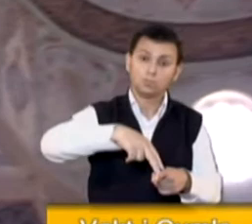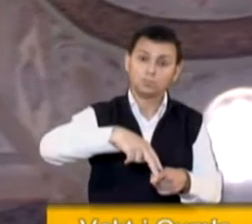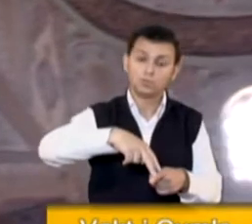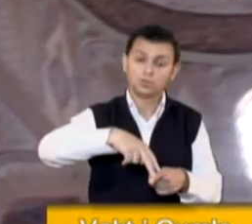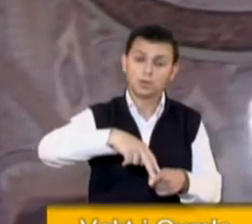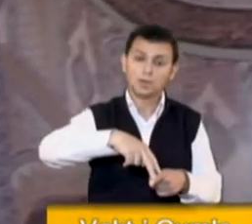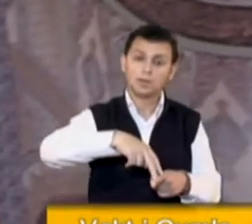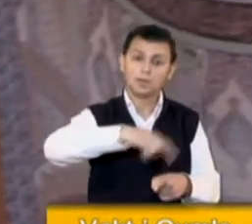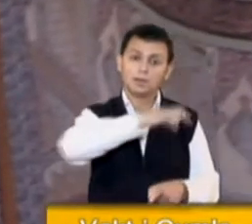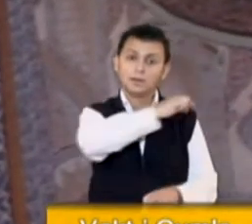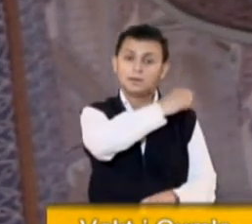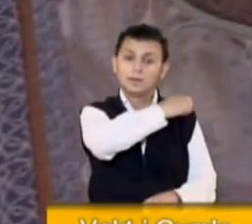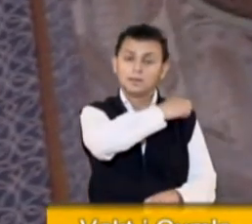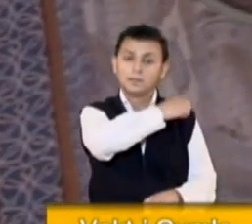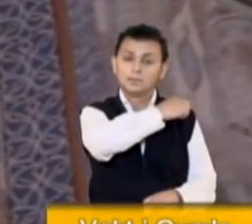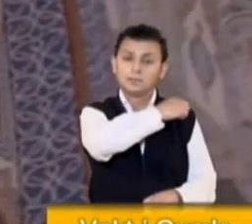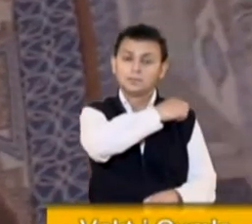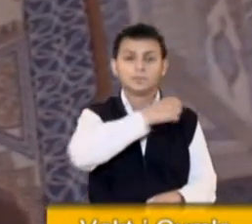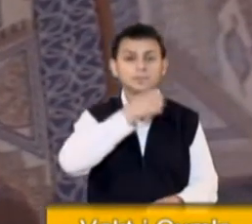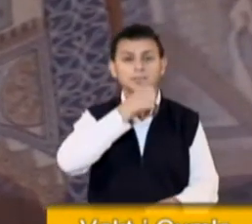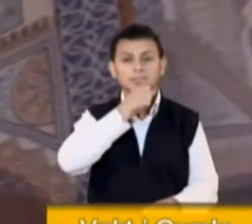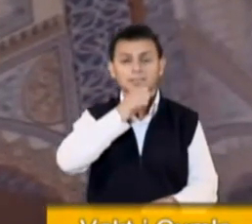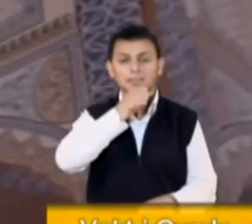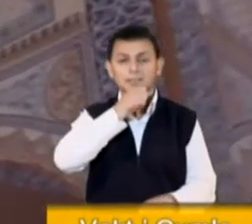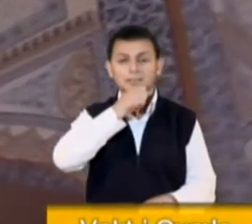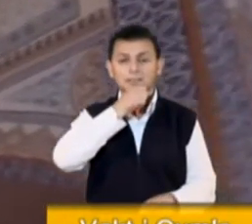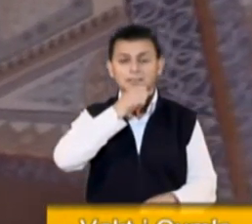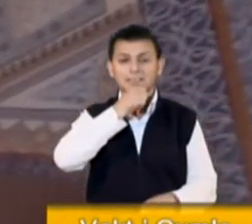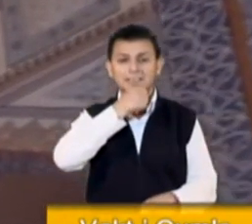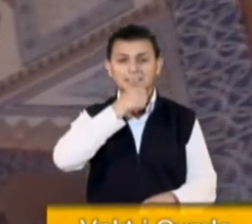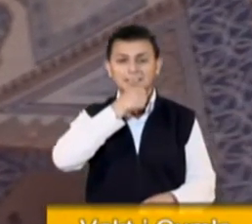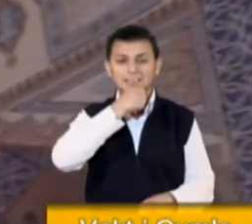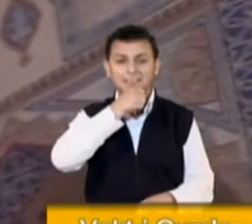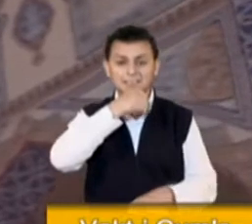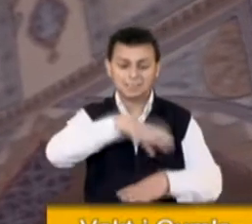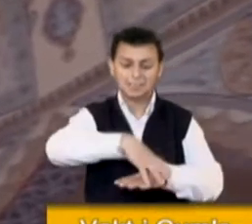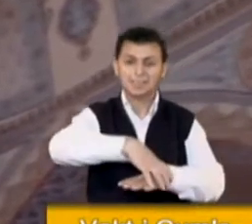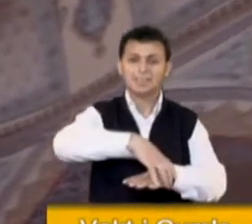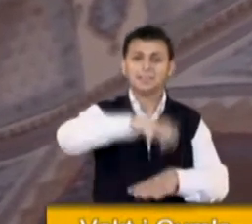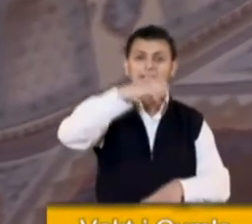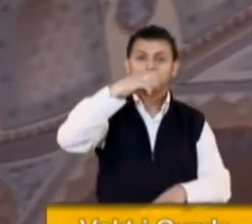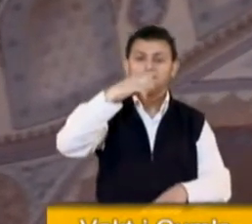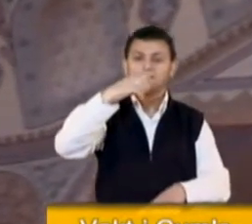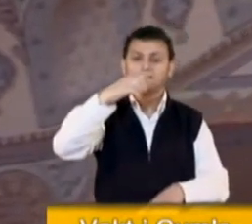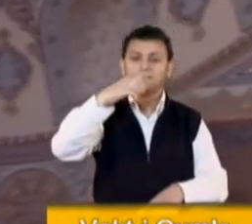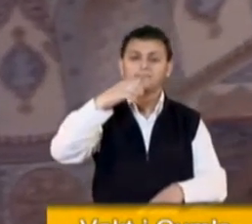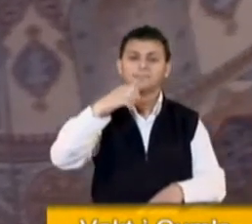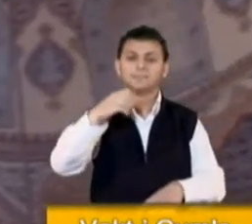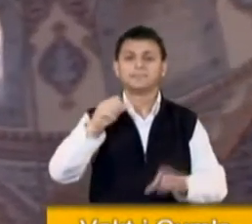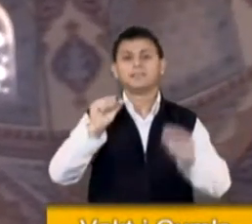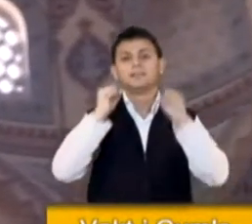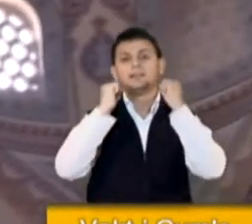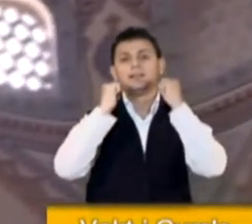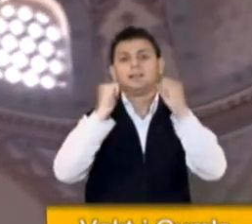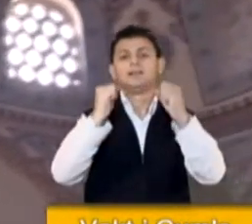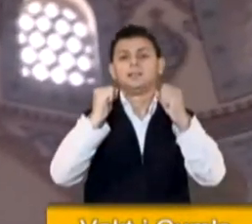bunlar caiz değildir. Efendim, keçisi dağda kalmış köylü kardeşimizin. Geliyor hoca efendiye, köyün imamına geliyor, diyor